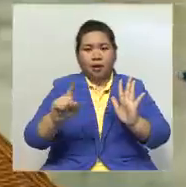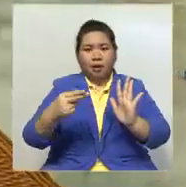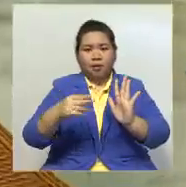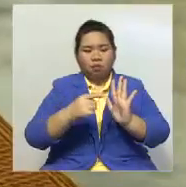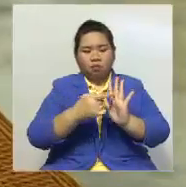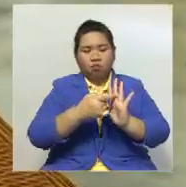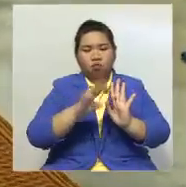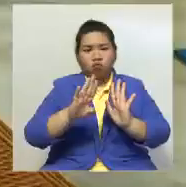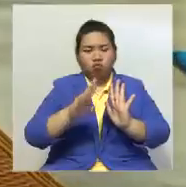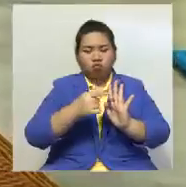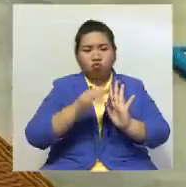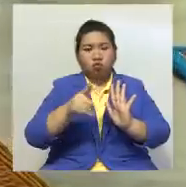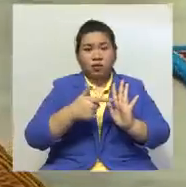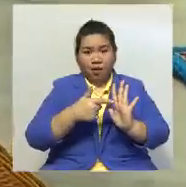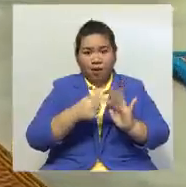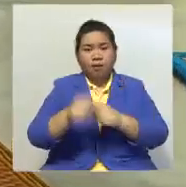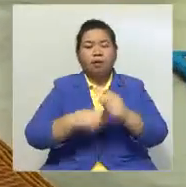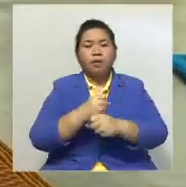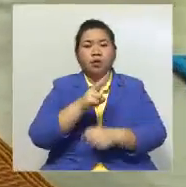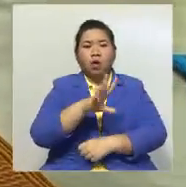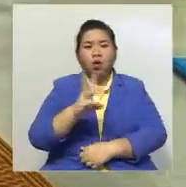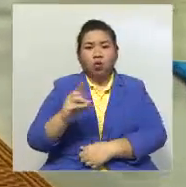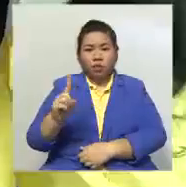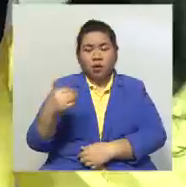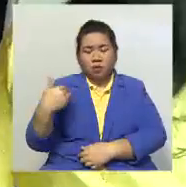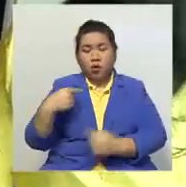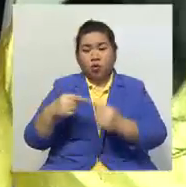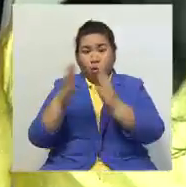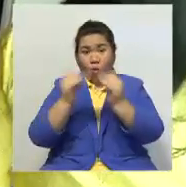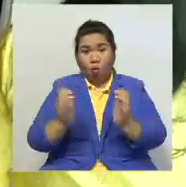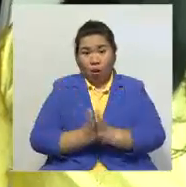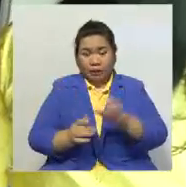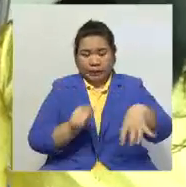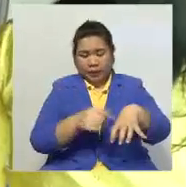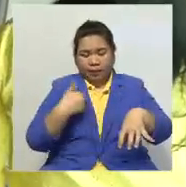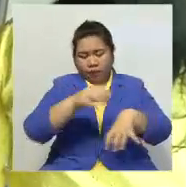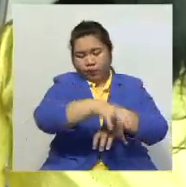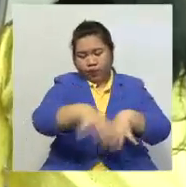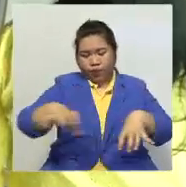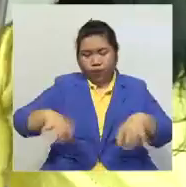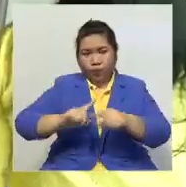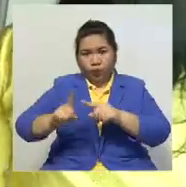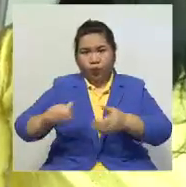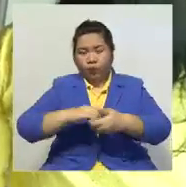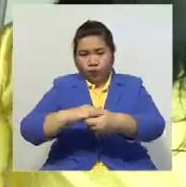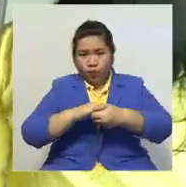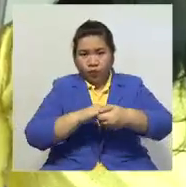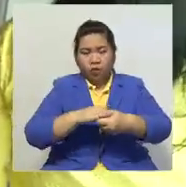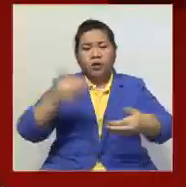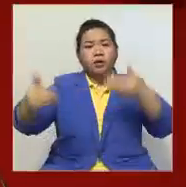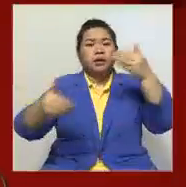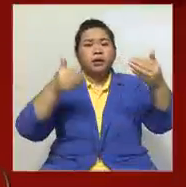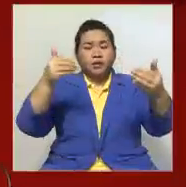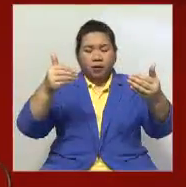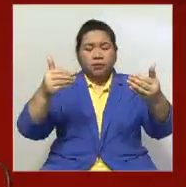ำปี2561ค่ะซึ่งที่วัดพระเชตุพนวิมลมังคลารามและเครือข่ายทางพระพุทธศาสนาร่วมกันจั